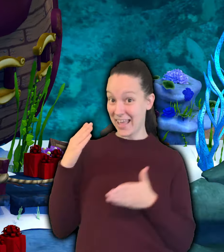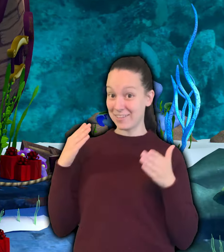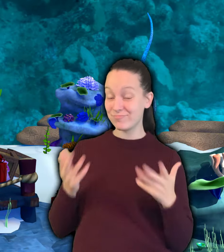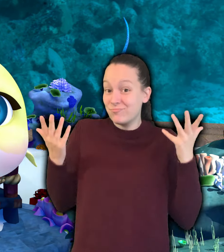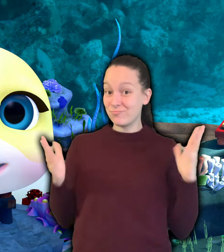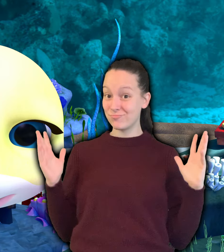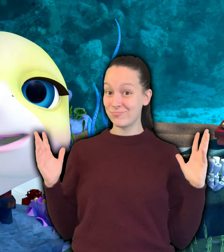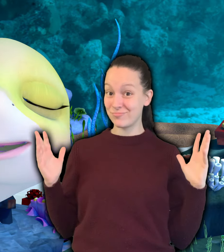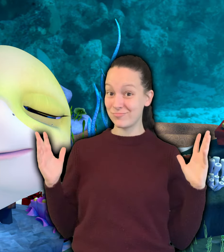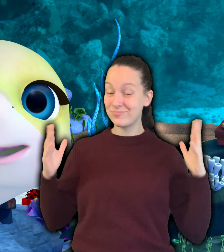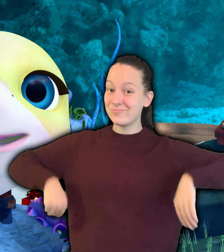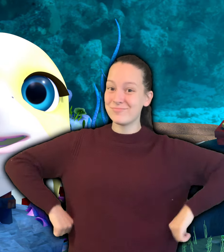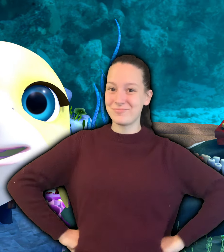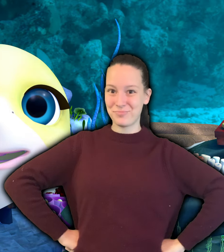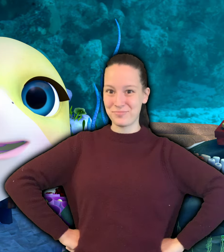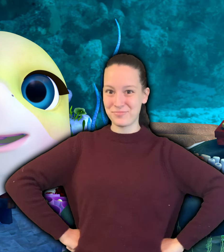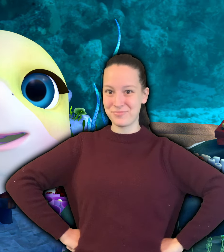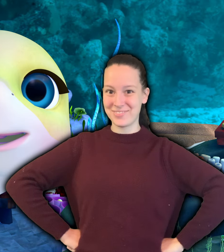驚